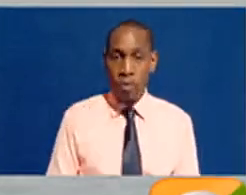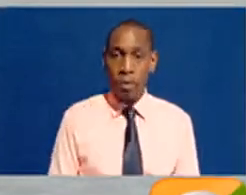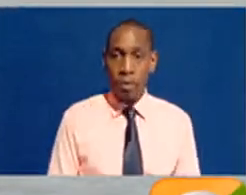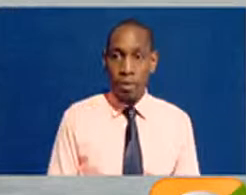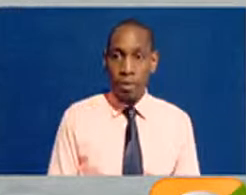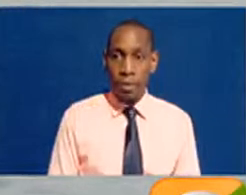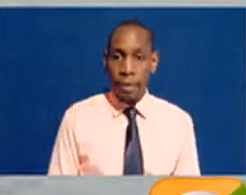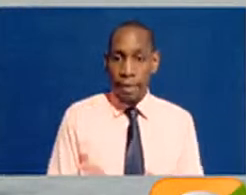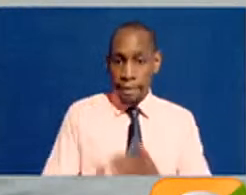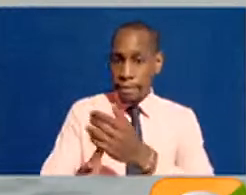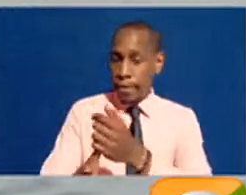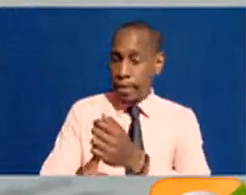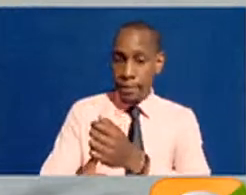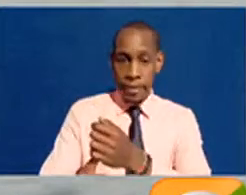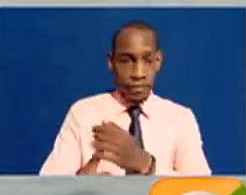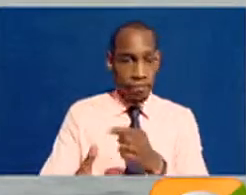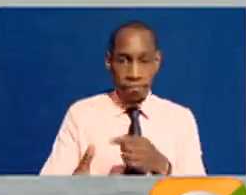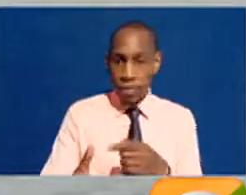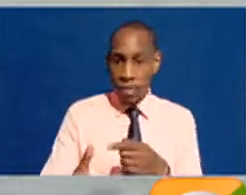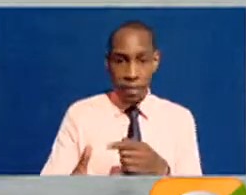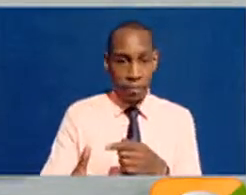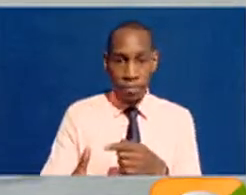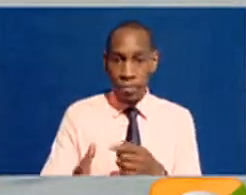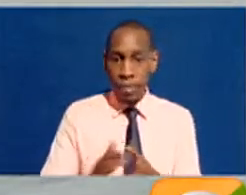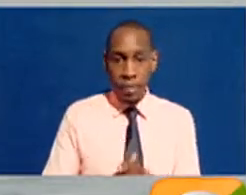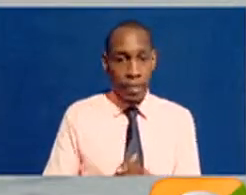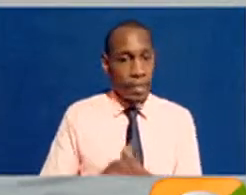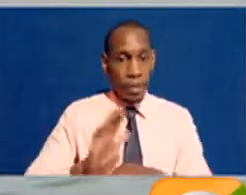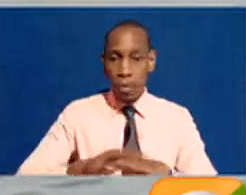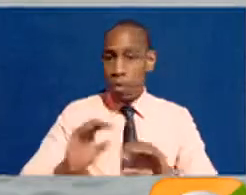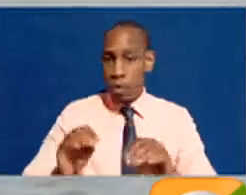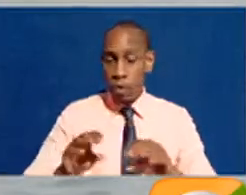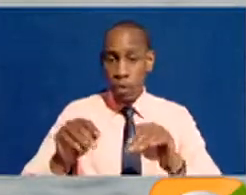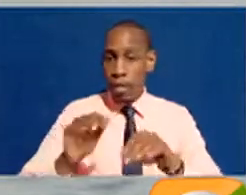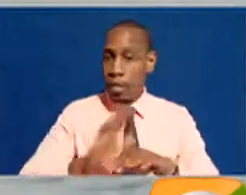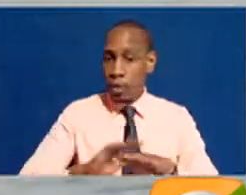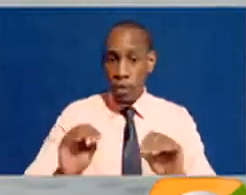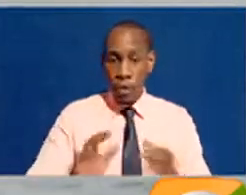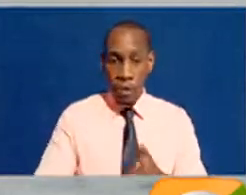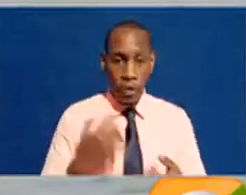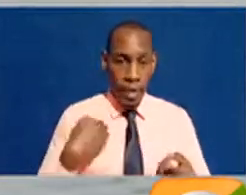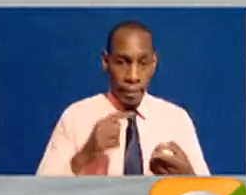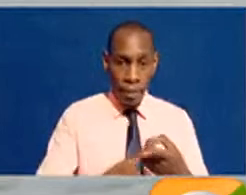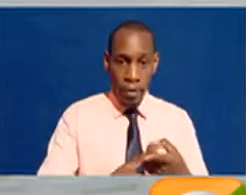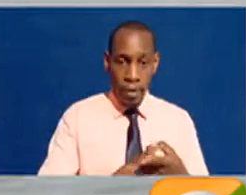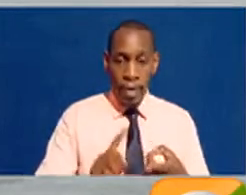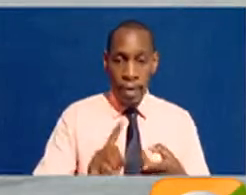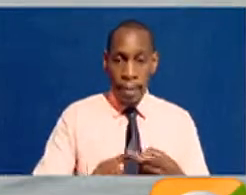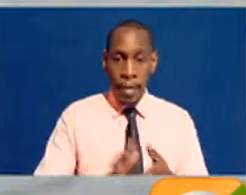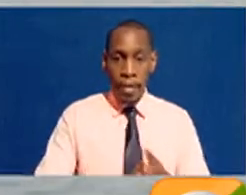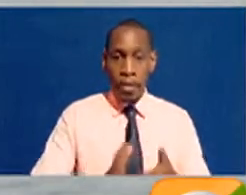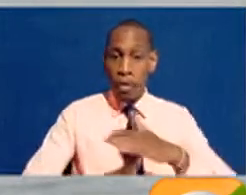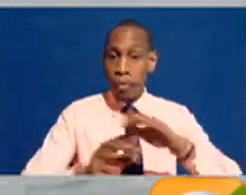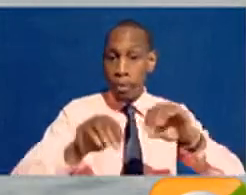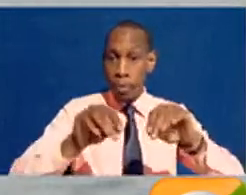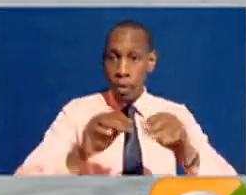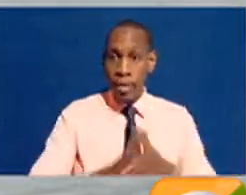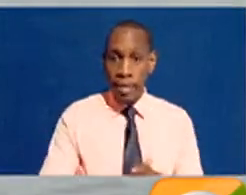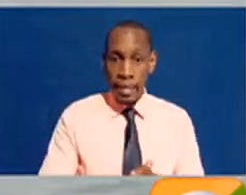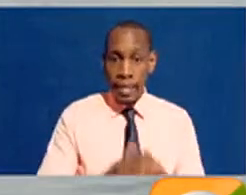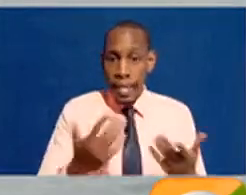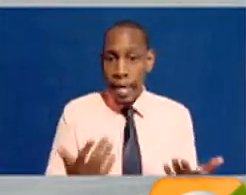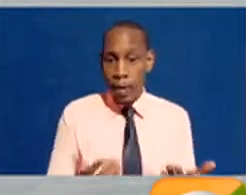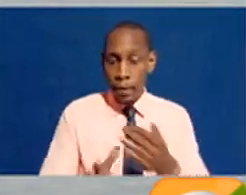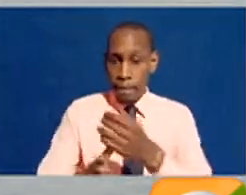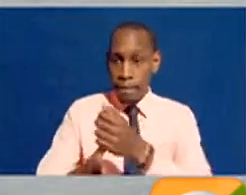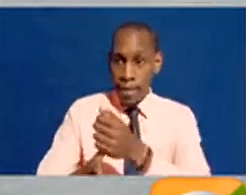That fish is not is compromised, has a compromised quality. That's number one. But non-compromised quality is where